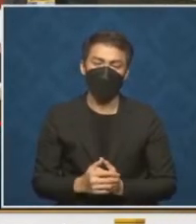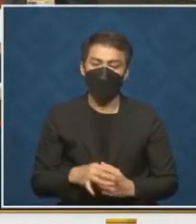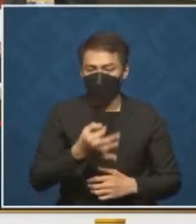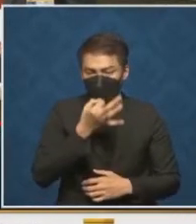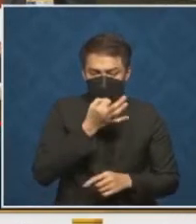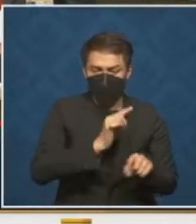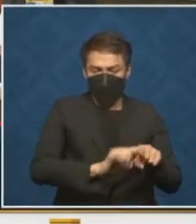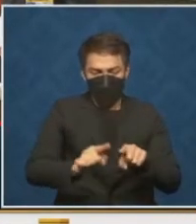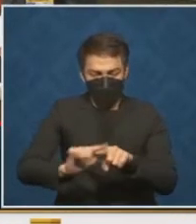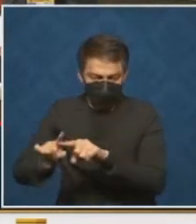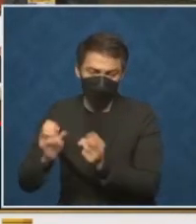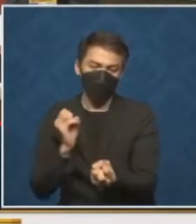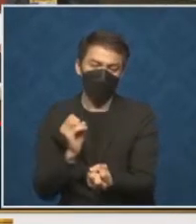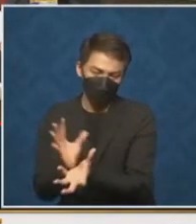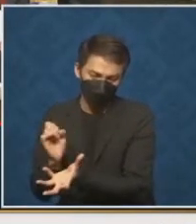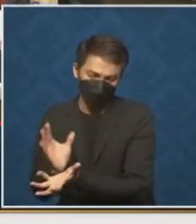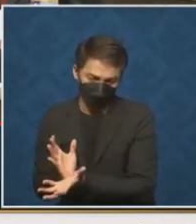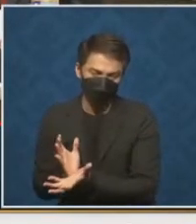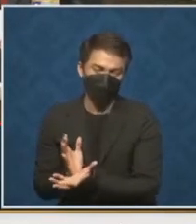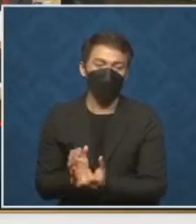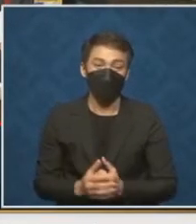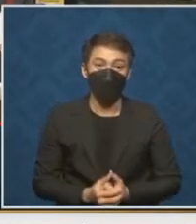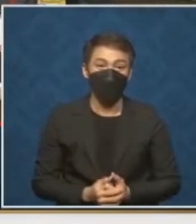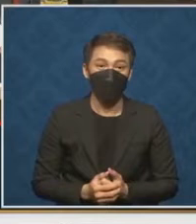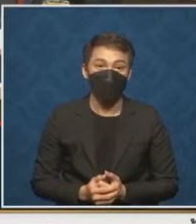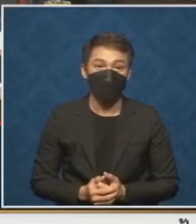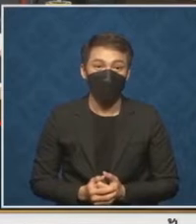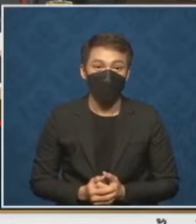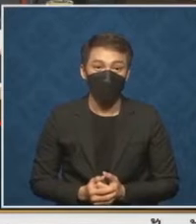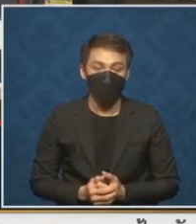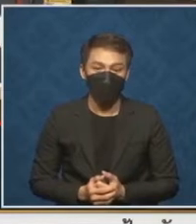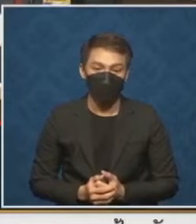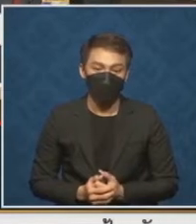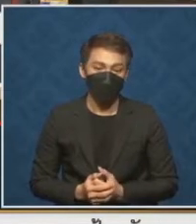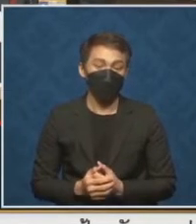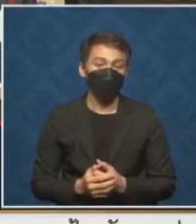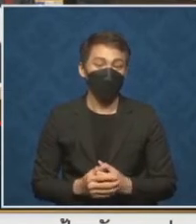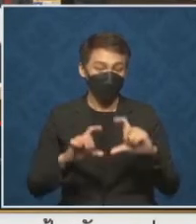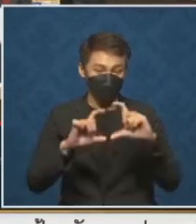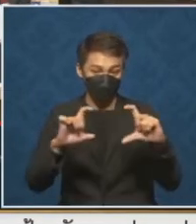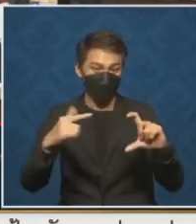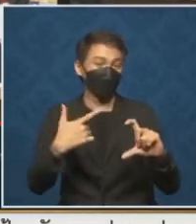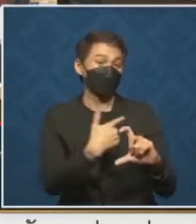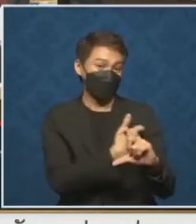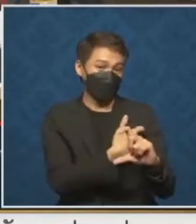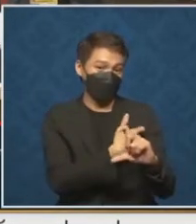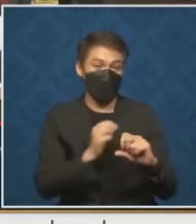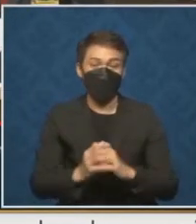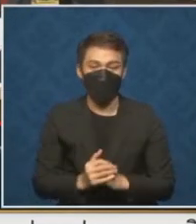การจัดหาวัคซีนขึ้นนำมาฉีดให้ประชาชนก็ลาชาลาล่าช้าไร้